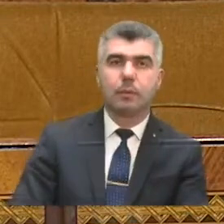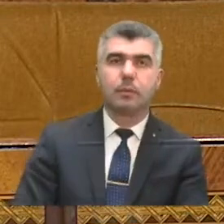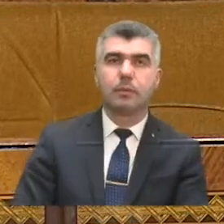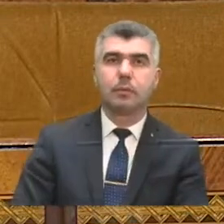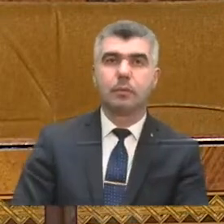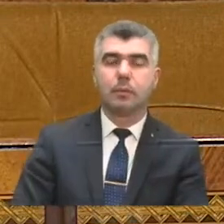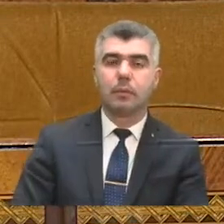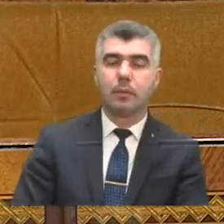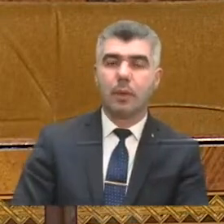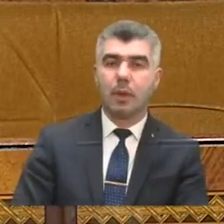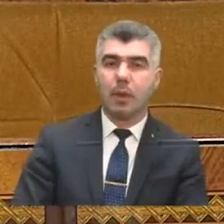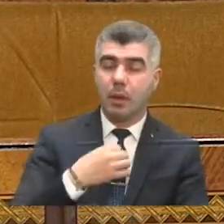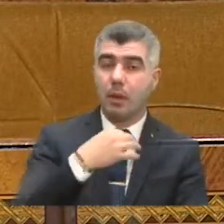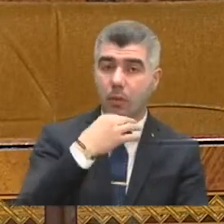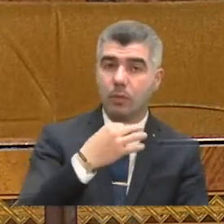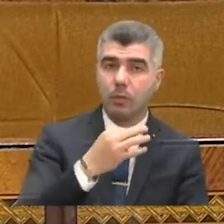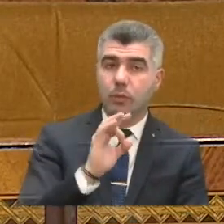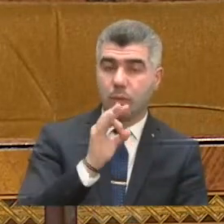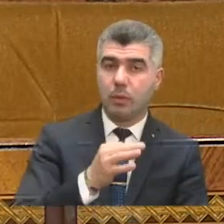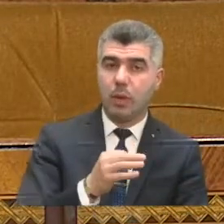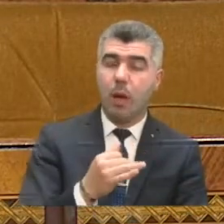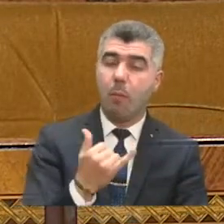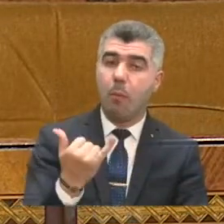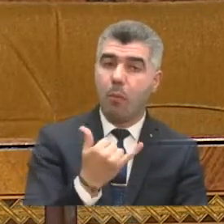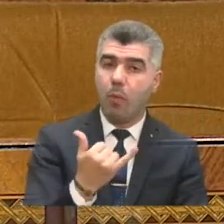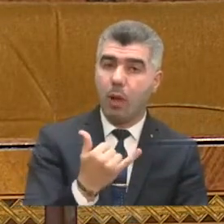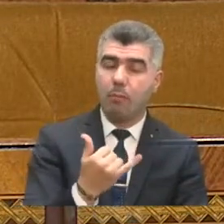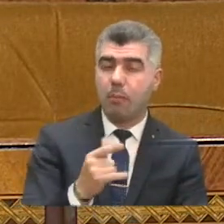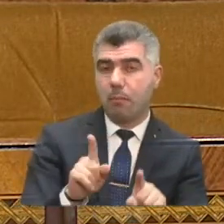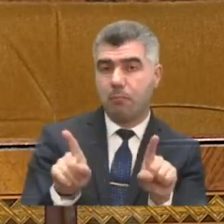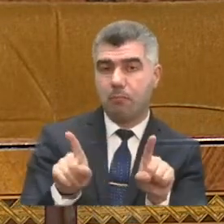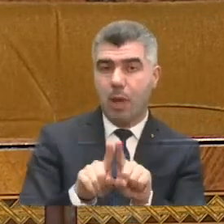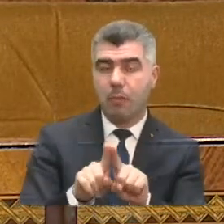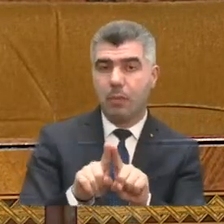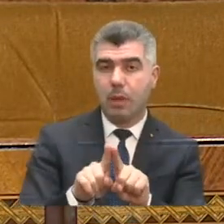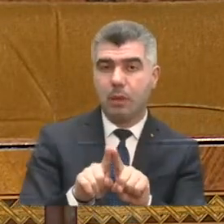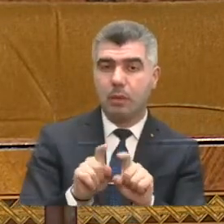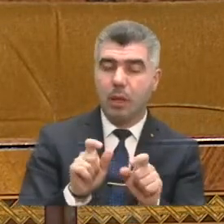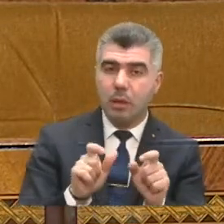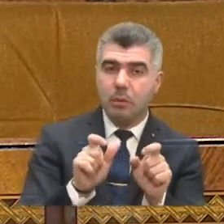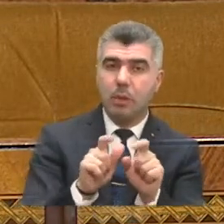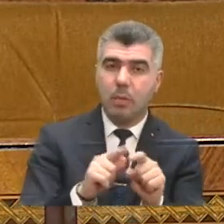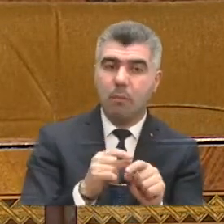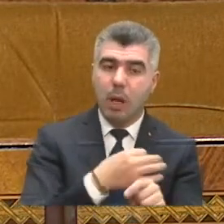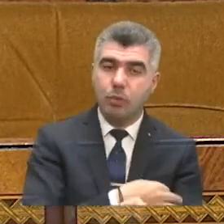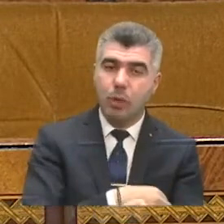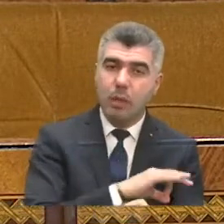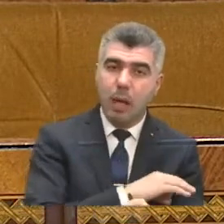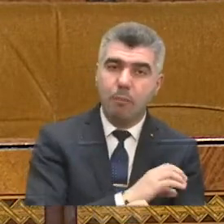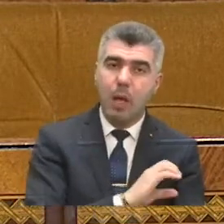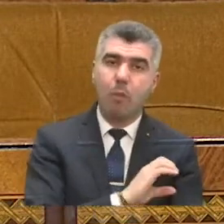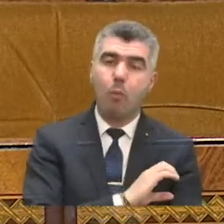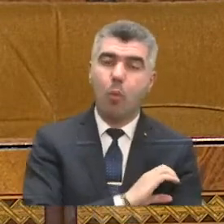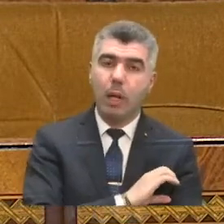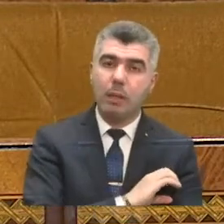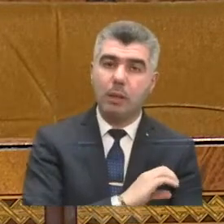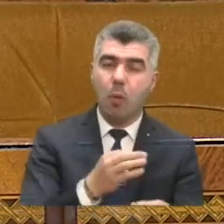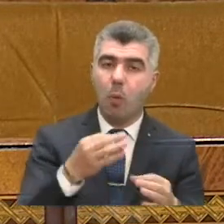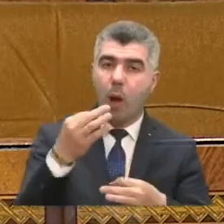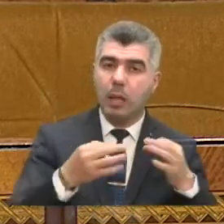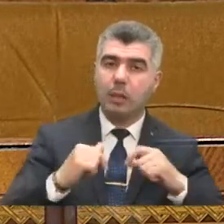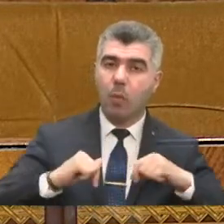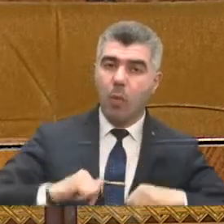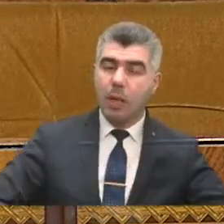الوزيره لانه هذا راه لا يقل اهميه على الاجهزه الاخرى، لانه تيخدم مع الدرك الملكي ومع الشرطه ومع السيد وكيل الملك ومع وزاره